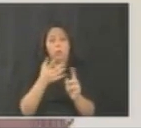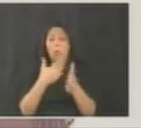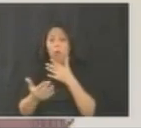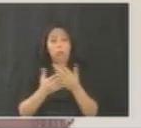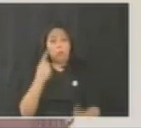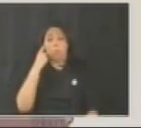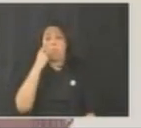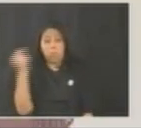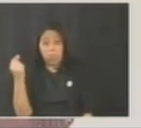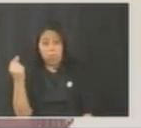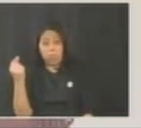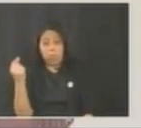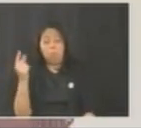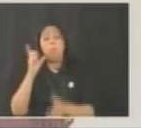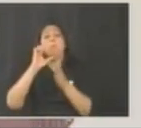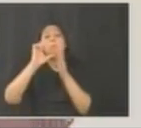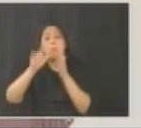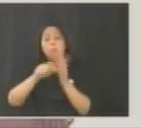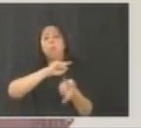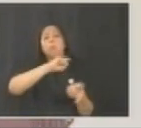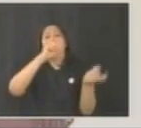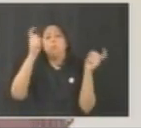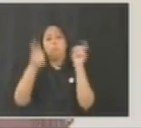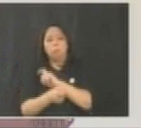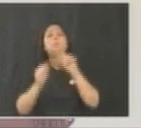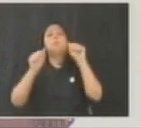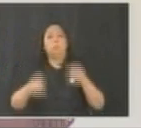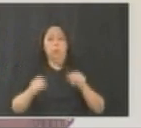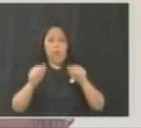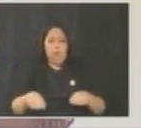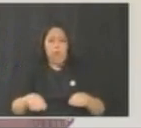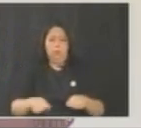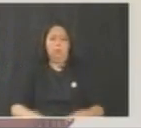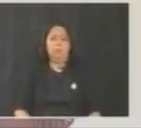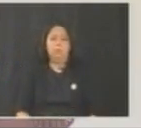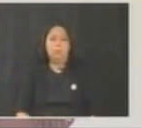ay kinakayang gawing posible.